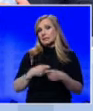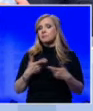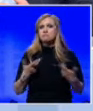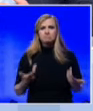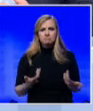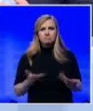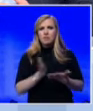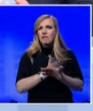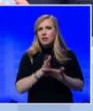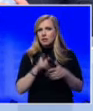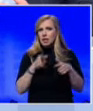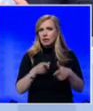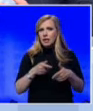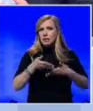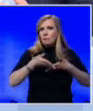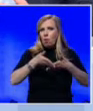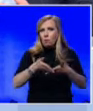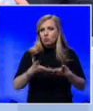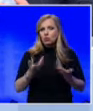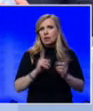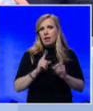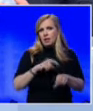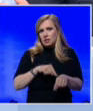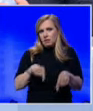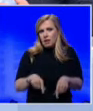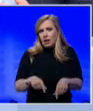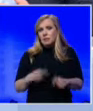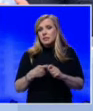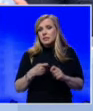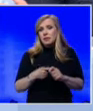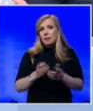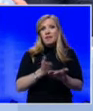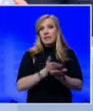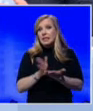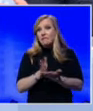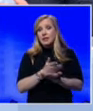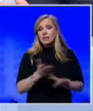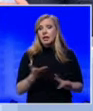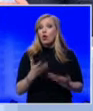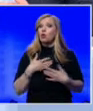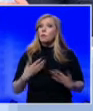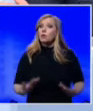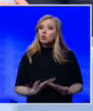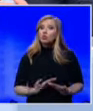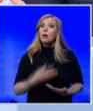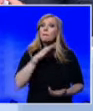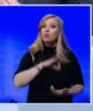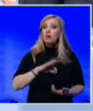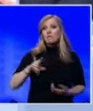Диференциране на тези помощи. Не е ли време вече да се направи? Някои, които имат нужда наистина да получават, но други